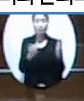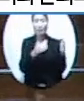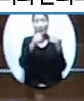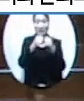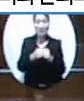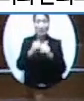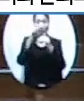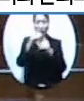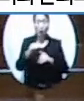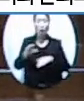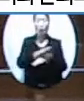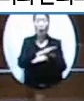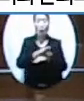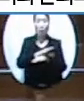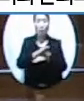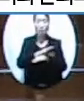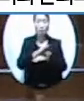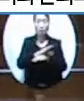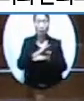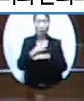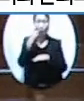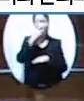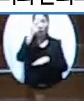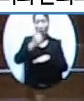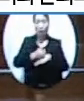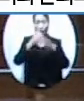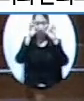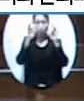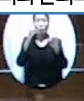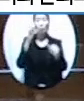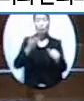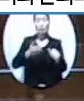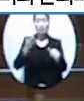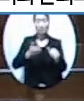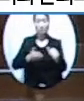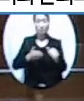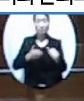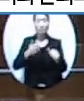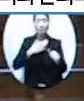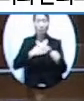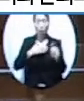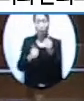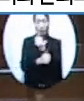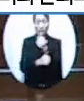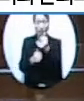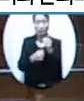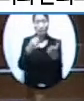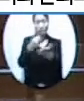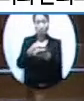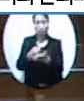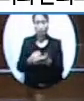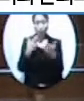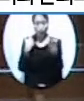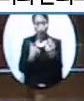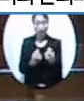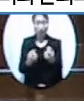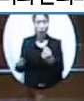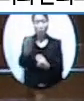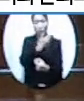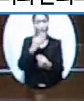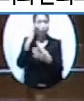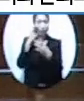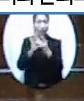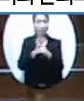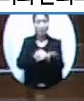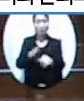내용은 전자예시스템에 수록된 심사보고서를 참고해 주시기 바라며 본 위원회에서 가결한 대로 의결해 줄 것을